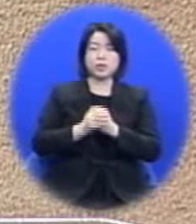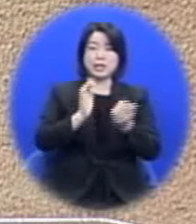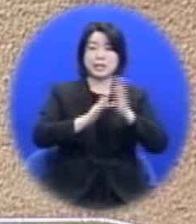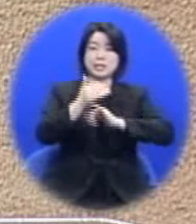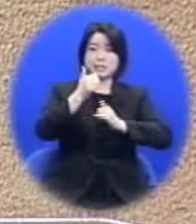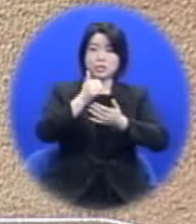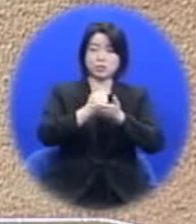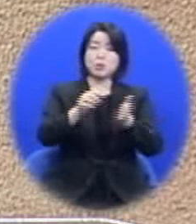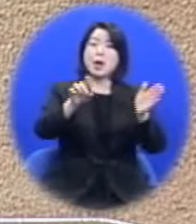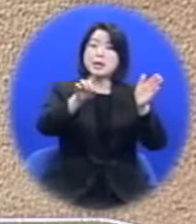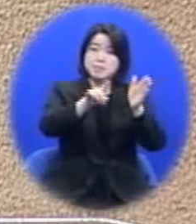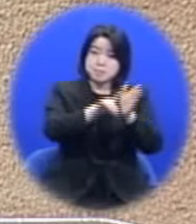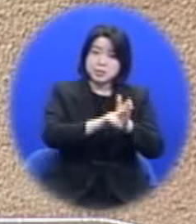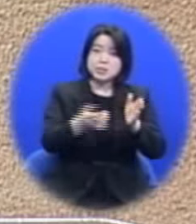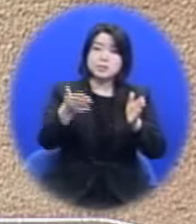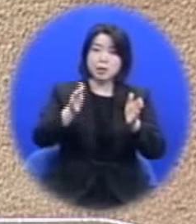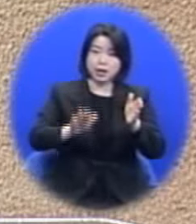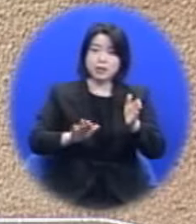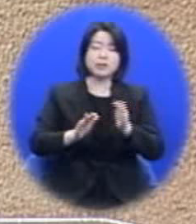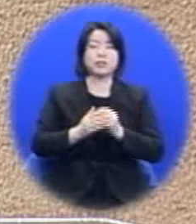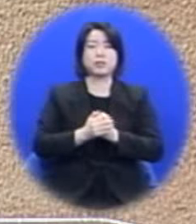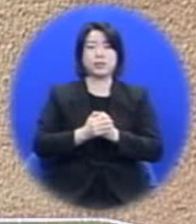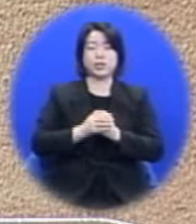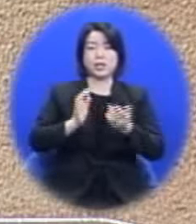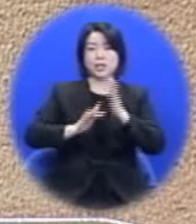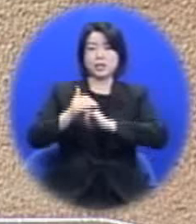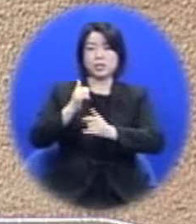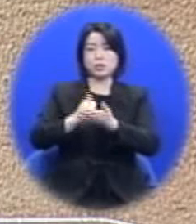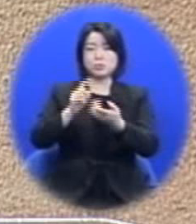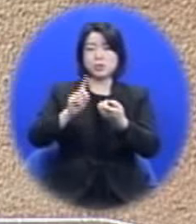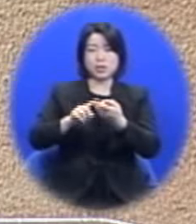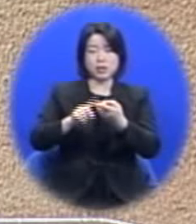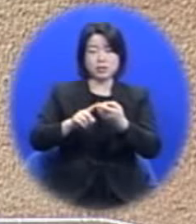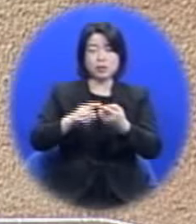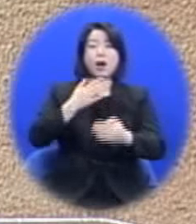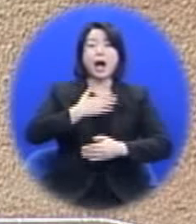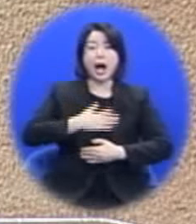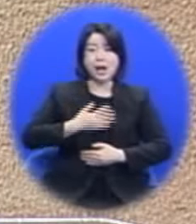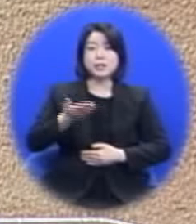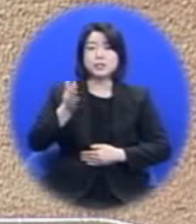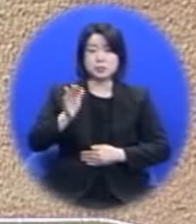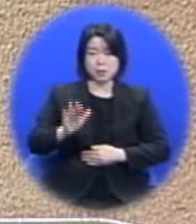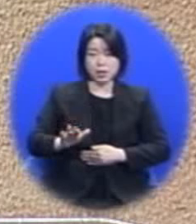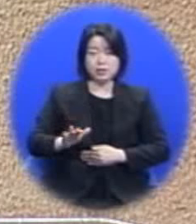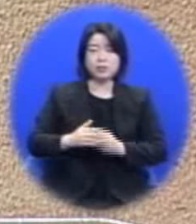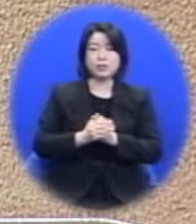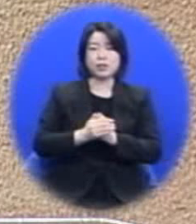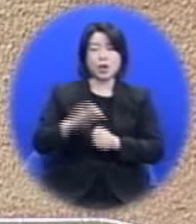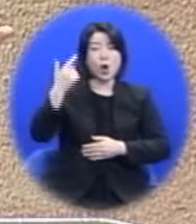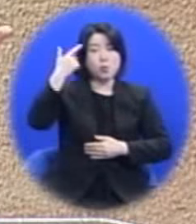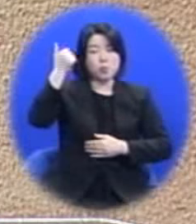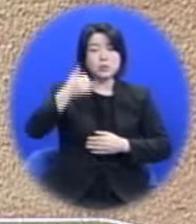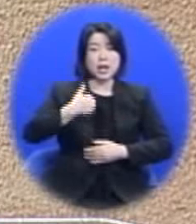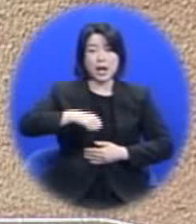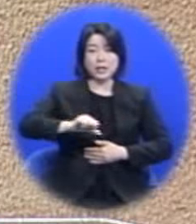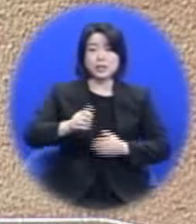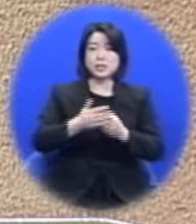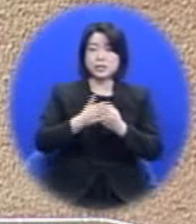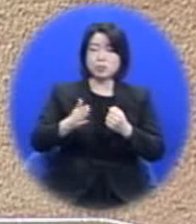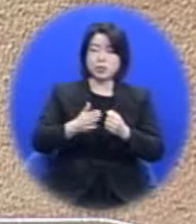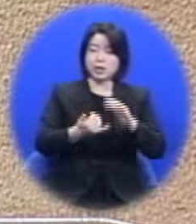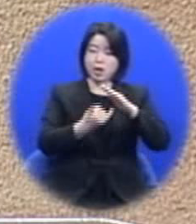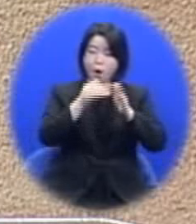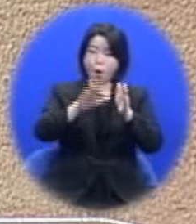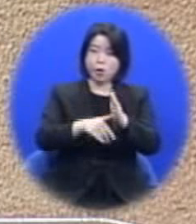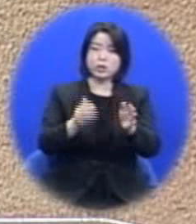예수님을 믿기는 했어요. 예수님에 대해서 알기는 했어요. 목사 아들이니까 어려서부터